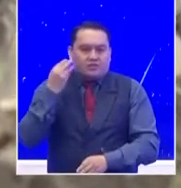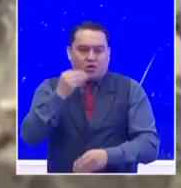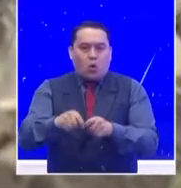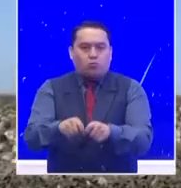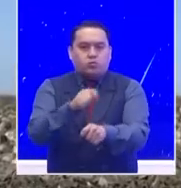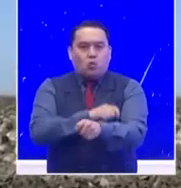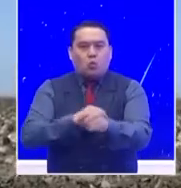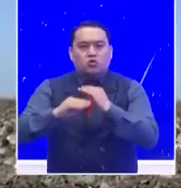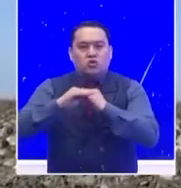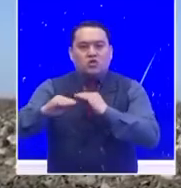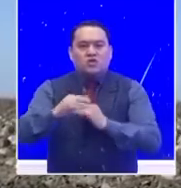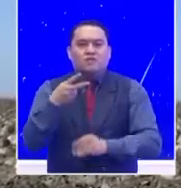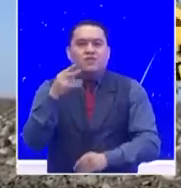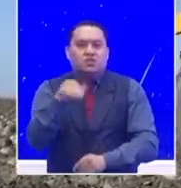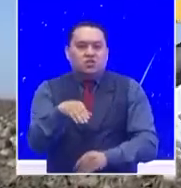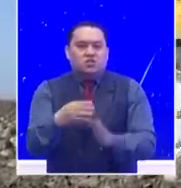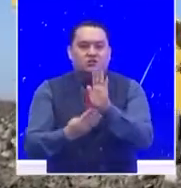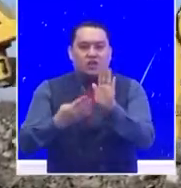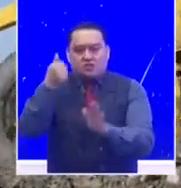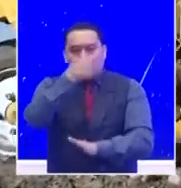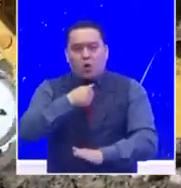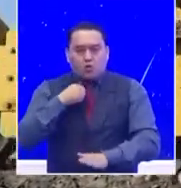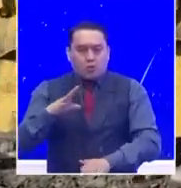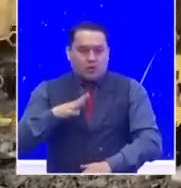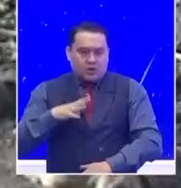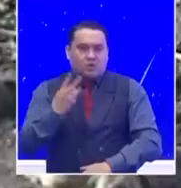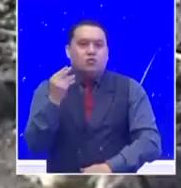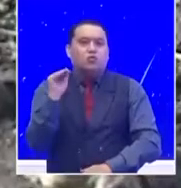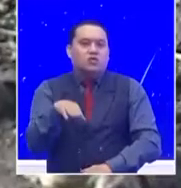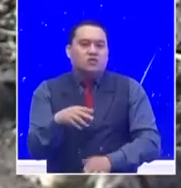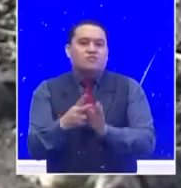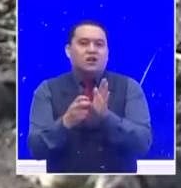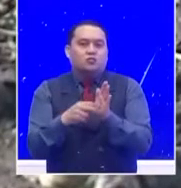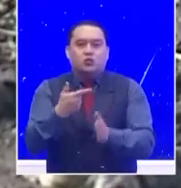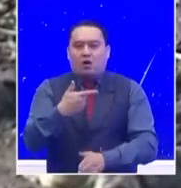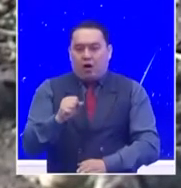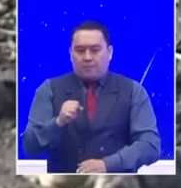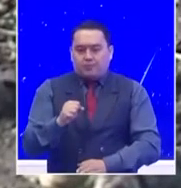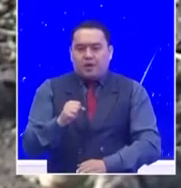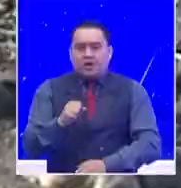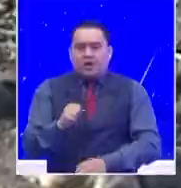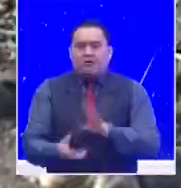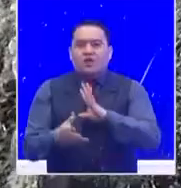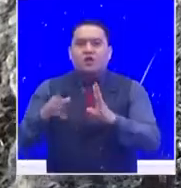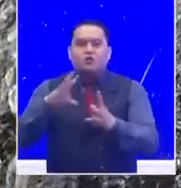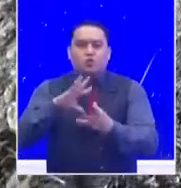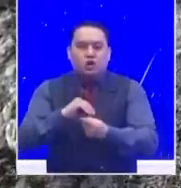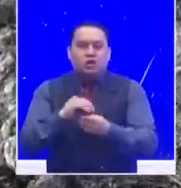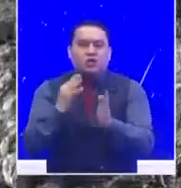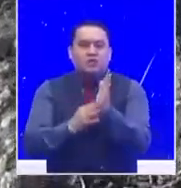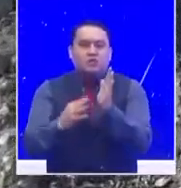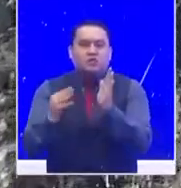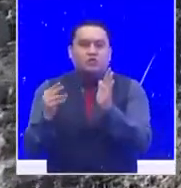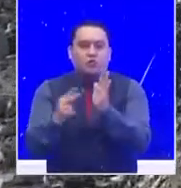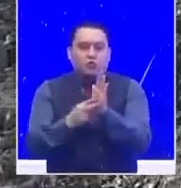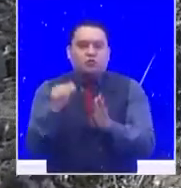сладкого корнеплода в 2019-м составила более 2800 гектаров. В результате получено около 98